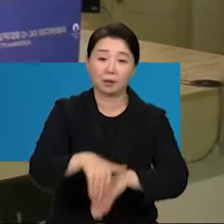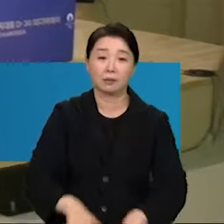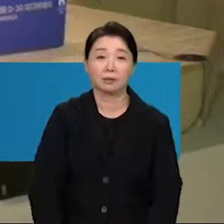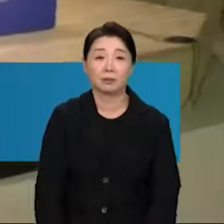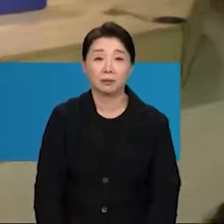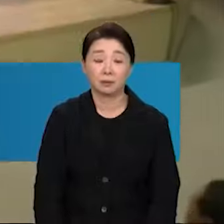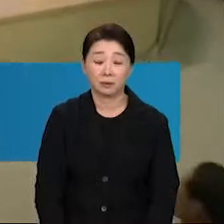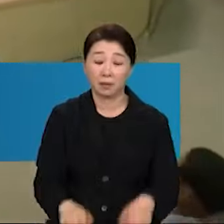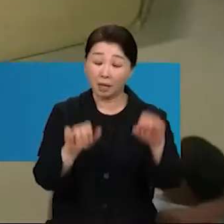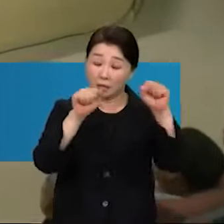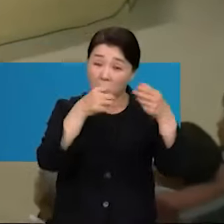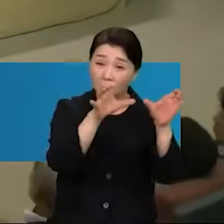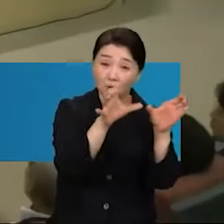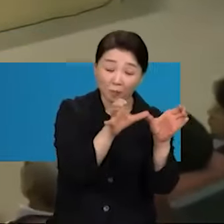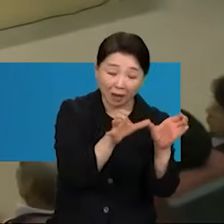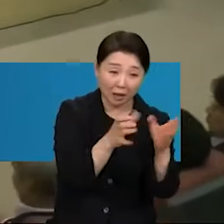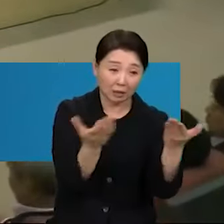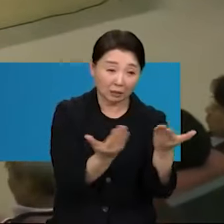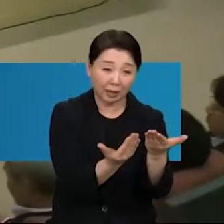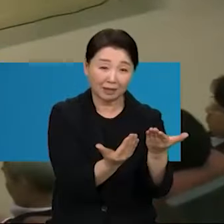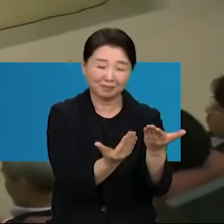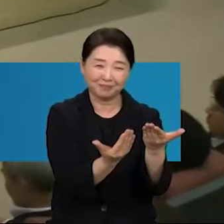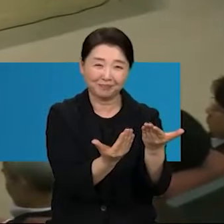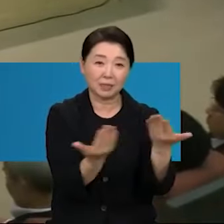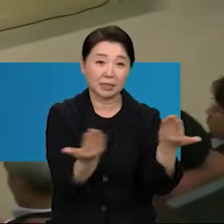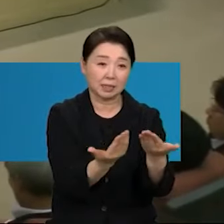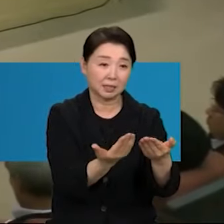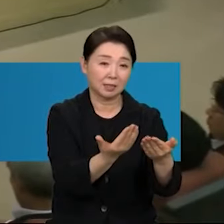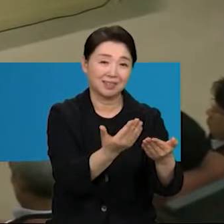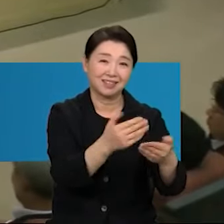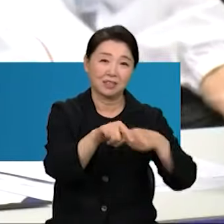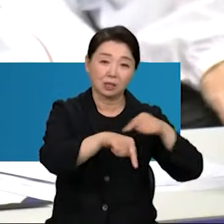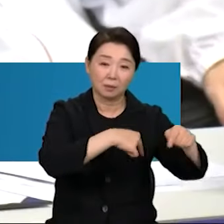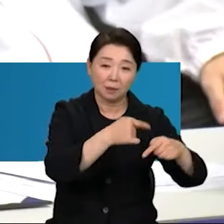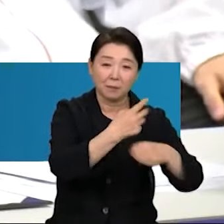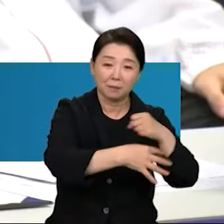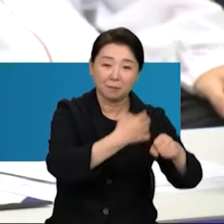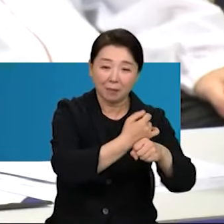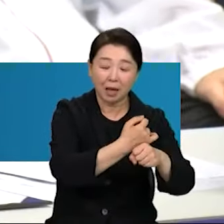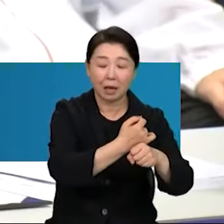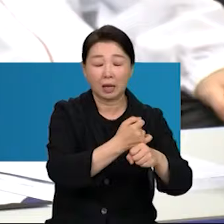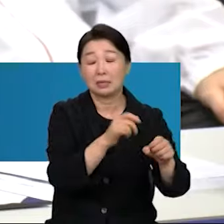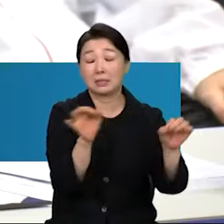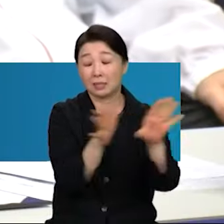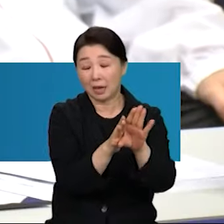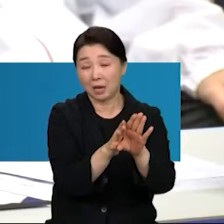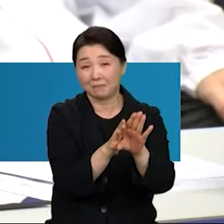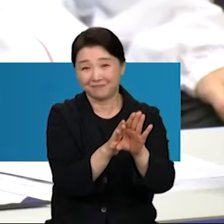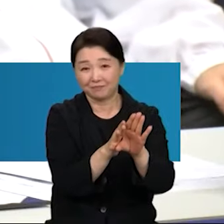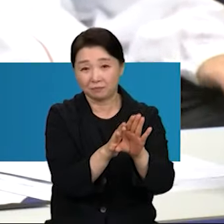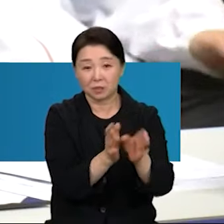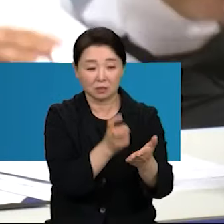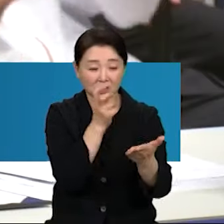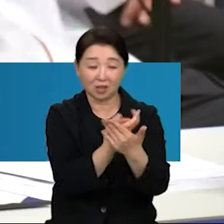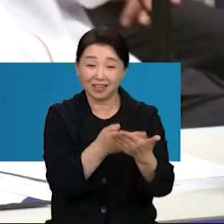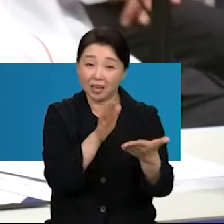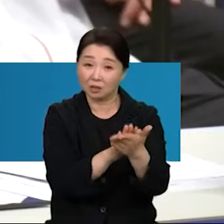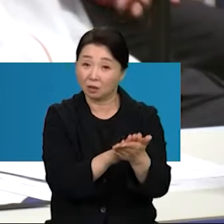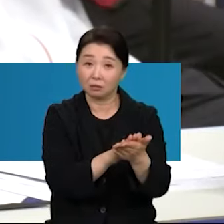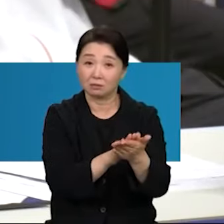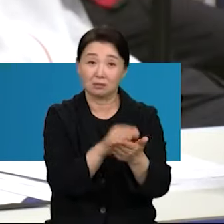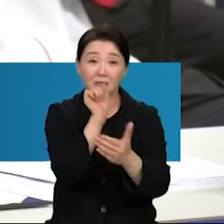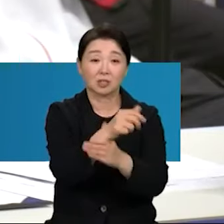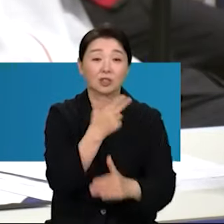여기에 체육단체장의 임기 제한을 없애달라는 정관 개정안은 절대 승인하지 않을 것이라면서 올해로 임기가